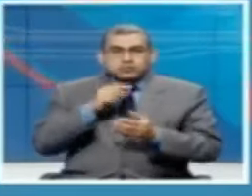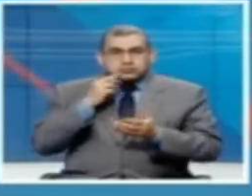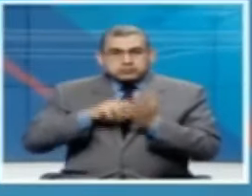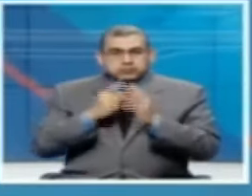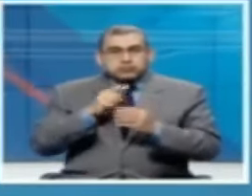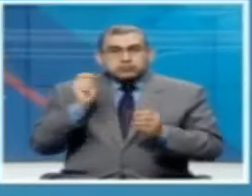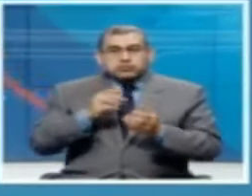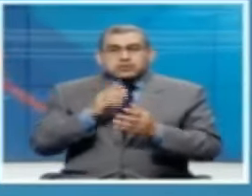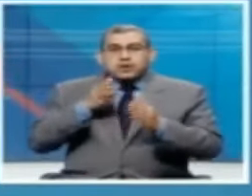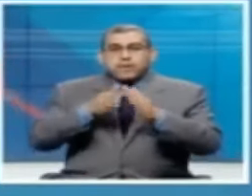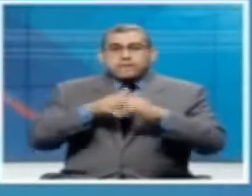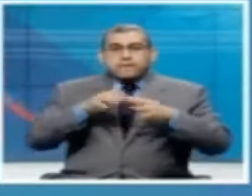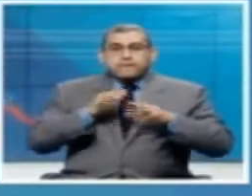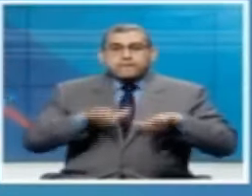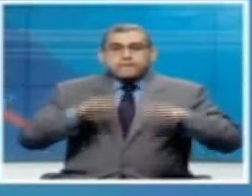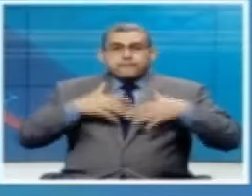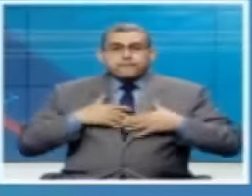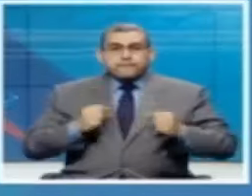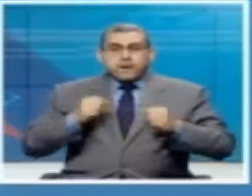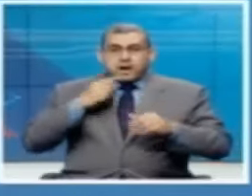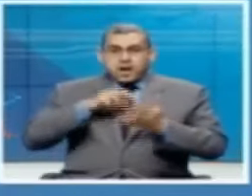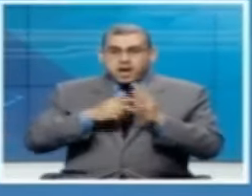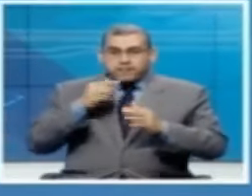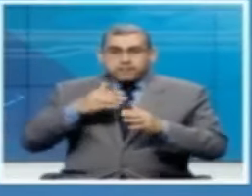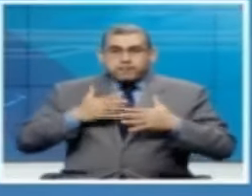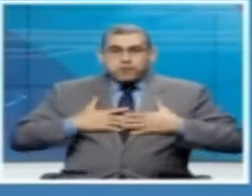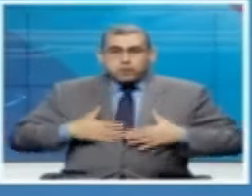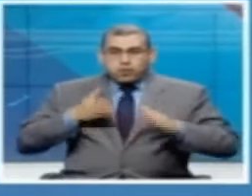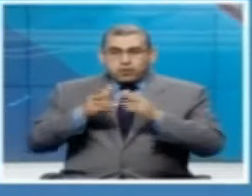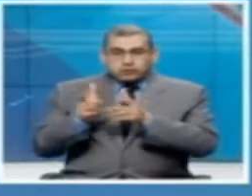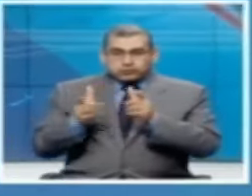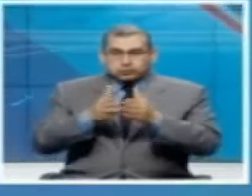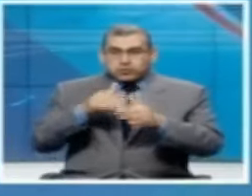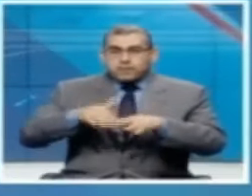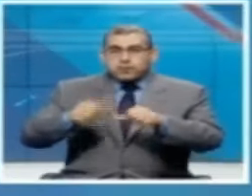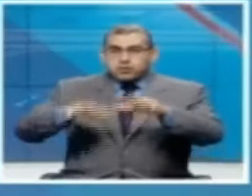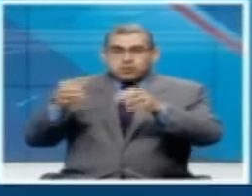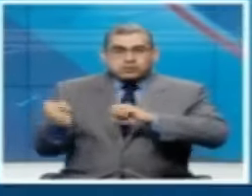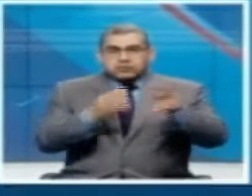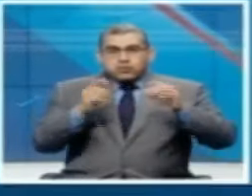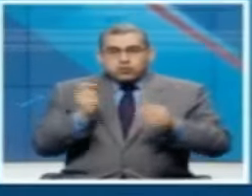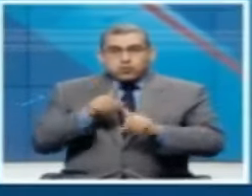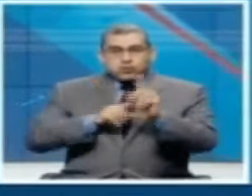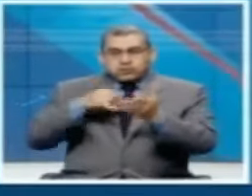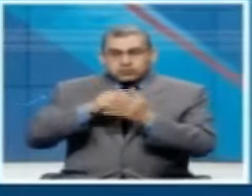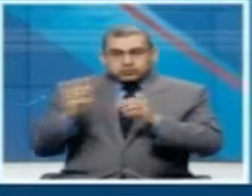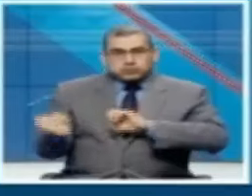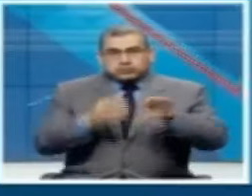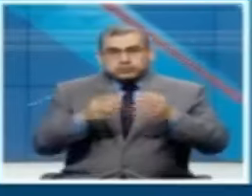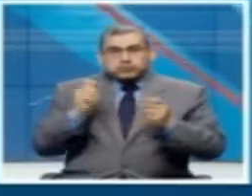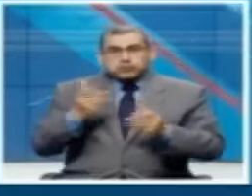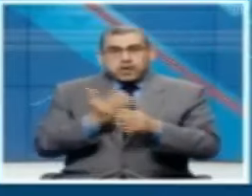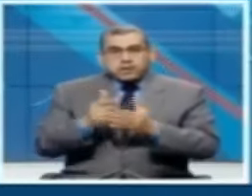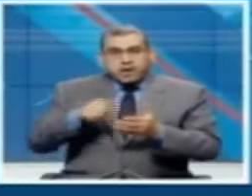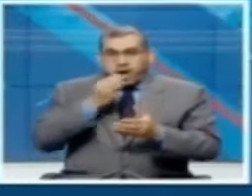الفوري عن البضائع بمختلف الموانئ على ان يتم التنسيق مع البنك المركزي والوزارات المعنيه لسرعه الافراج خاصه